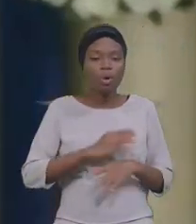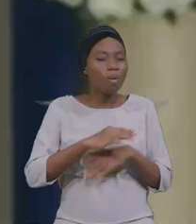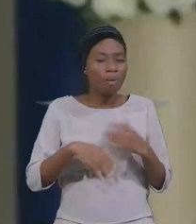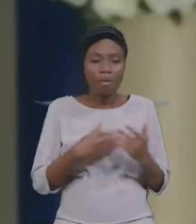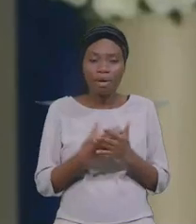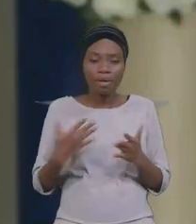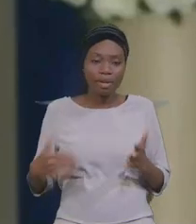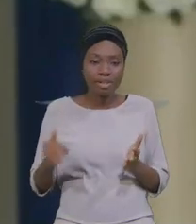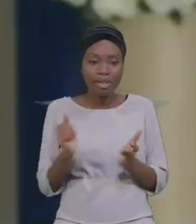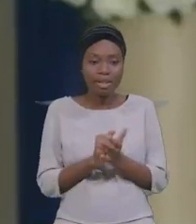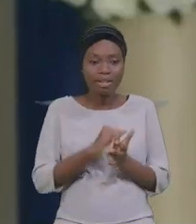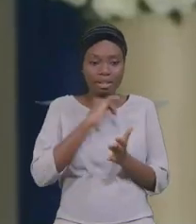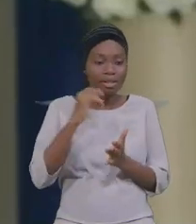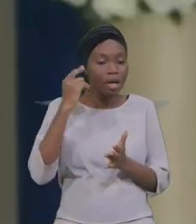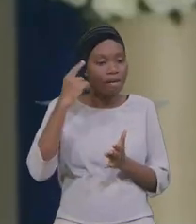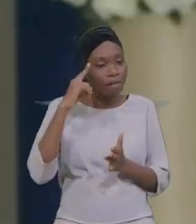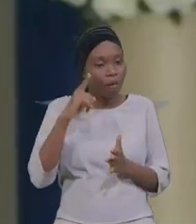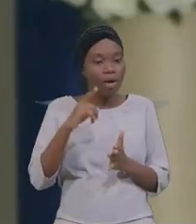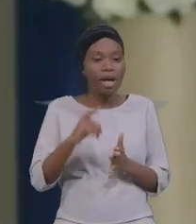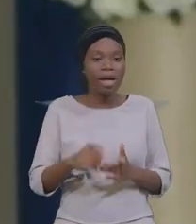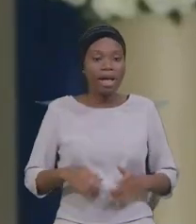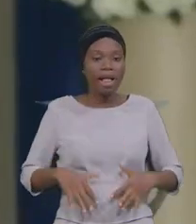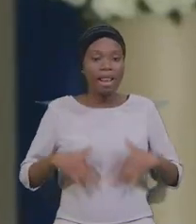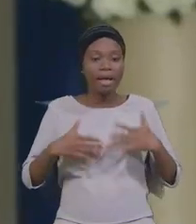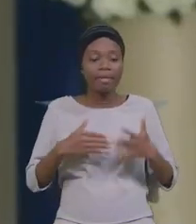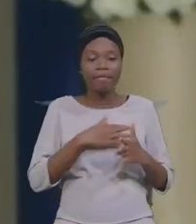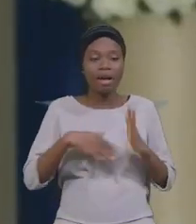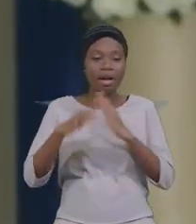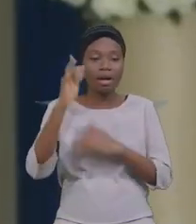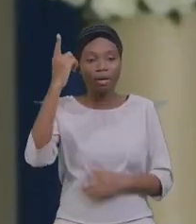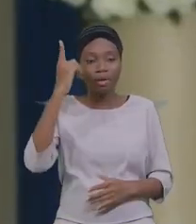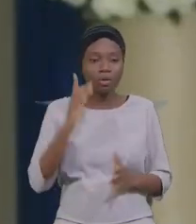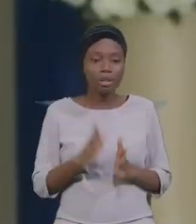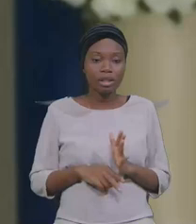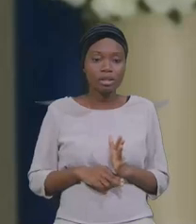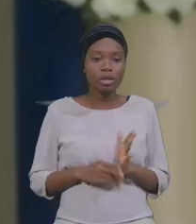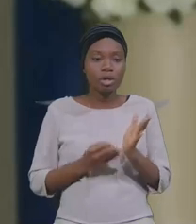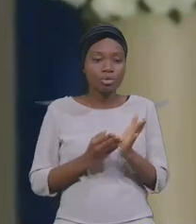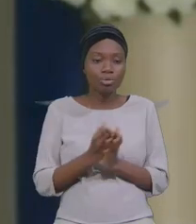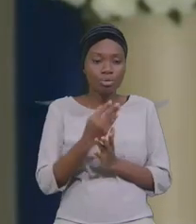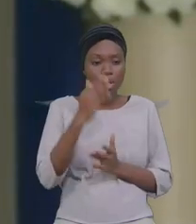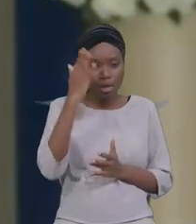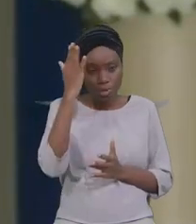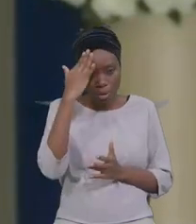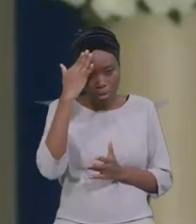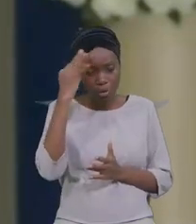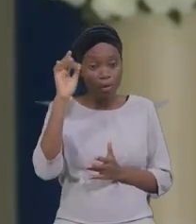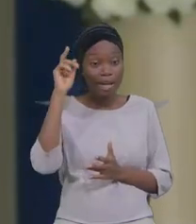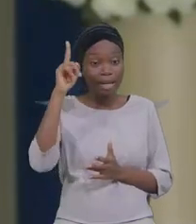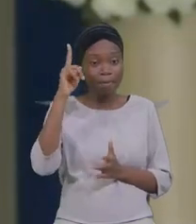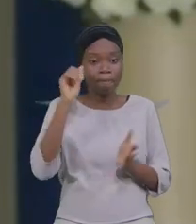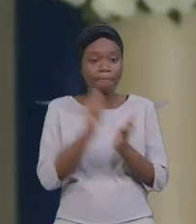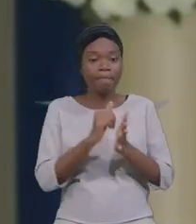tout ce qui contribue à la vie et à la piété par